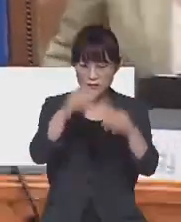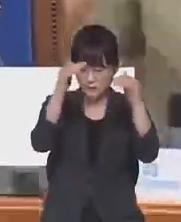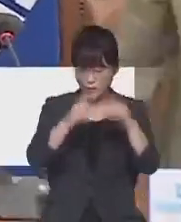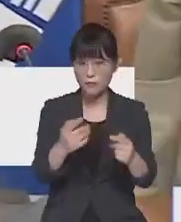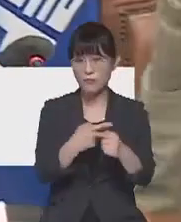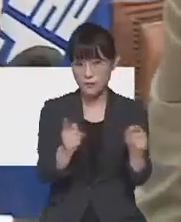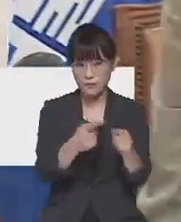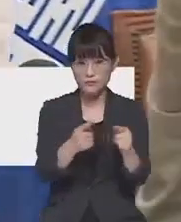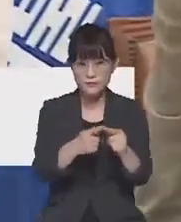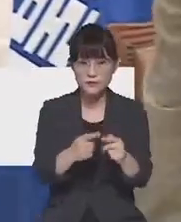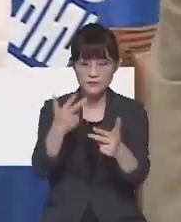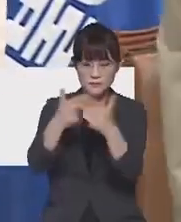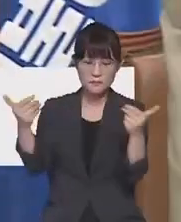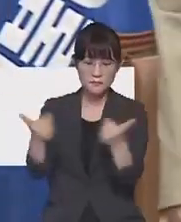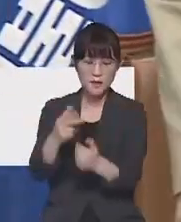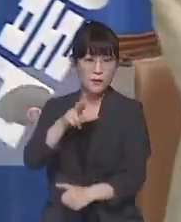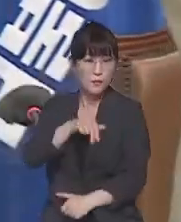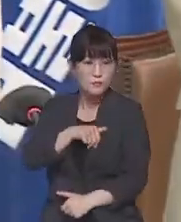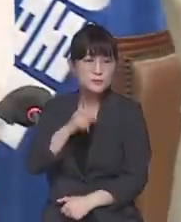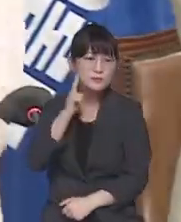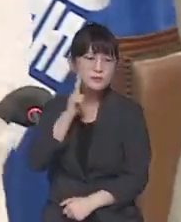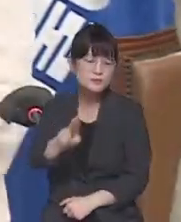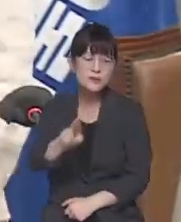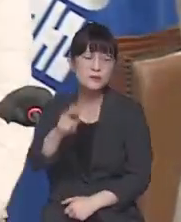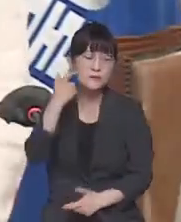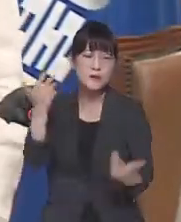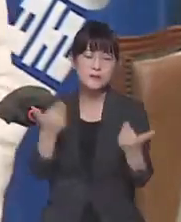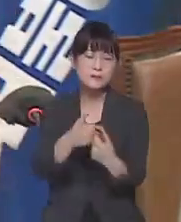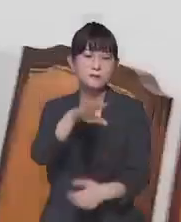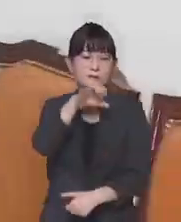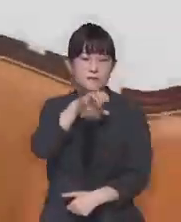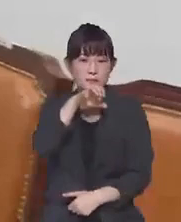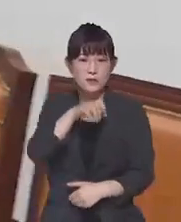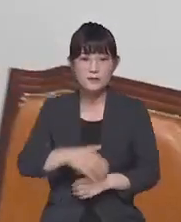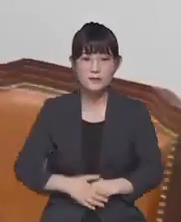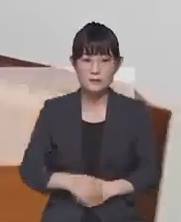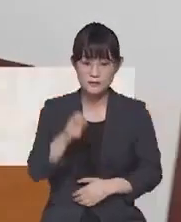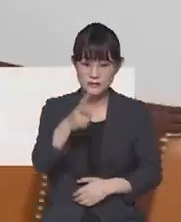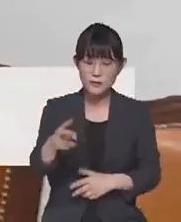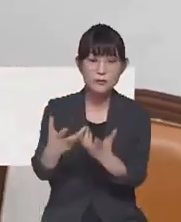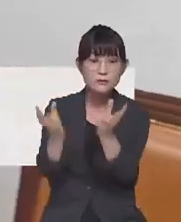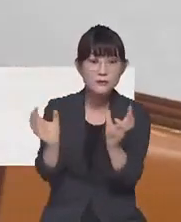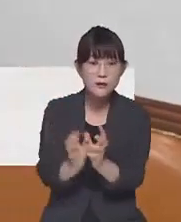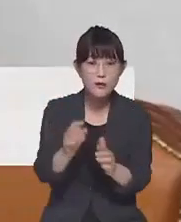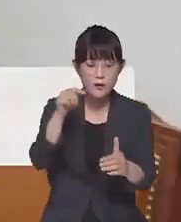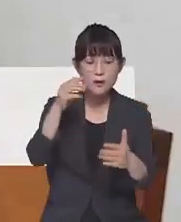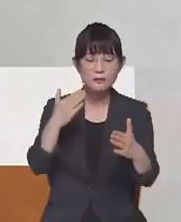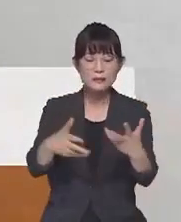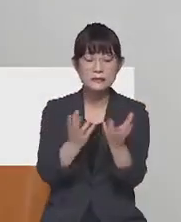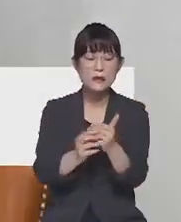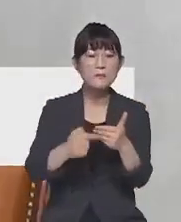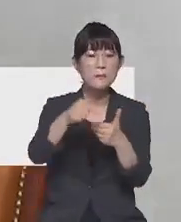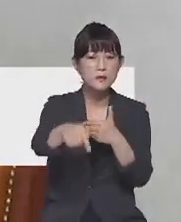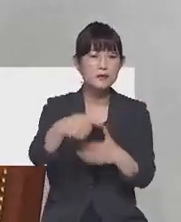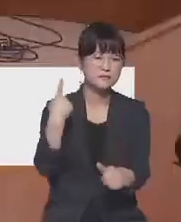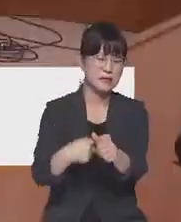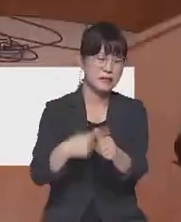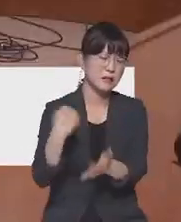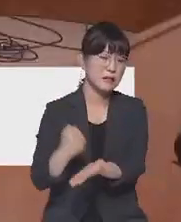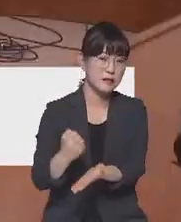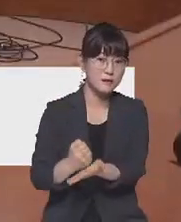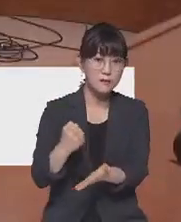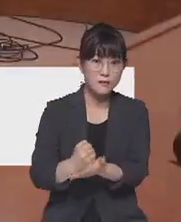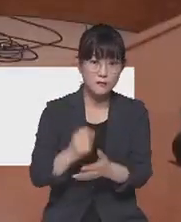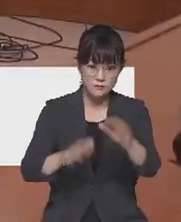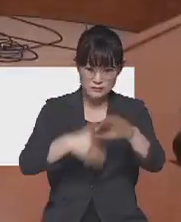해석되면서 비명계의 거센 반발을 사고 있습니다. 여기에 여당과 당밖의 비판도 쏟아지고 있습니다.